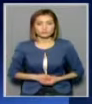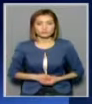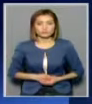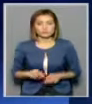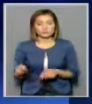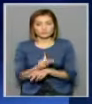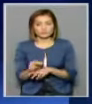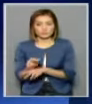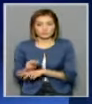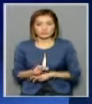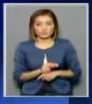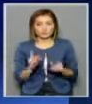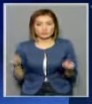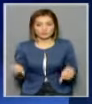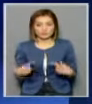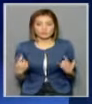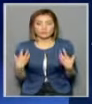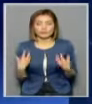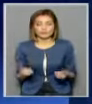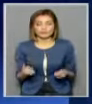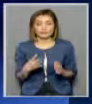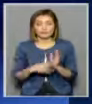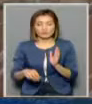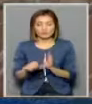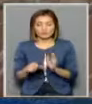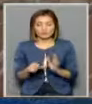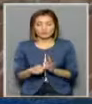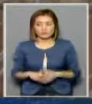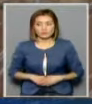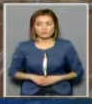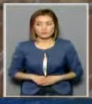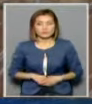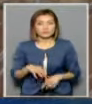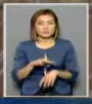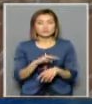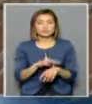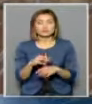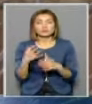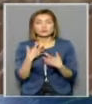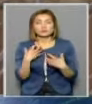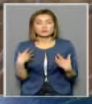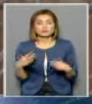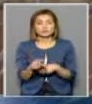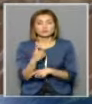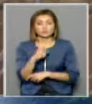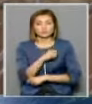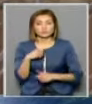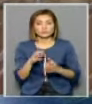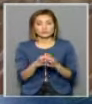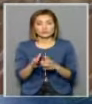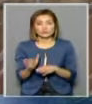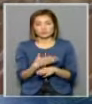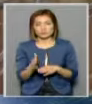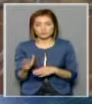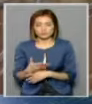бәрі емдеп жазылғаны 96 бас. Ауруға шалдыққан малдарды иелері бөлек қорада ұстайтын болған.